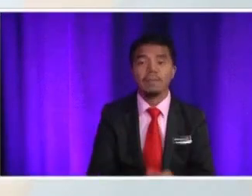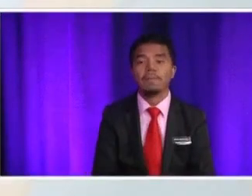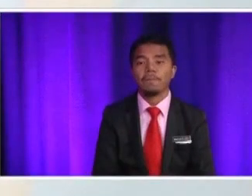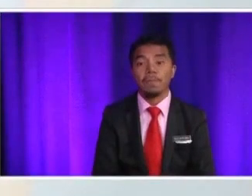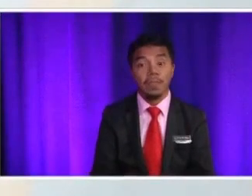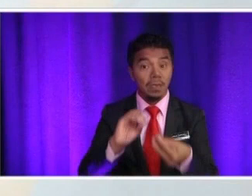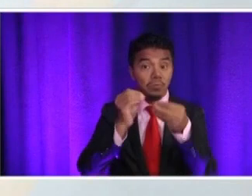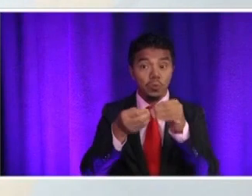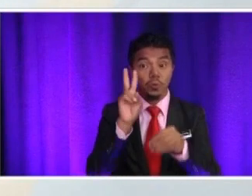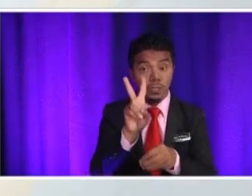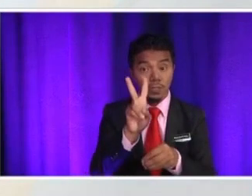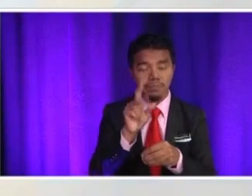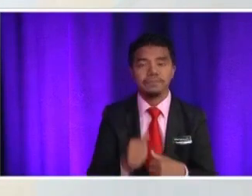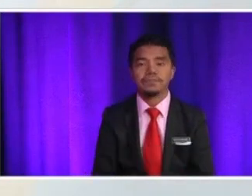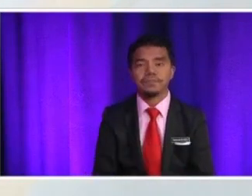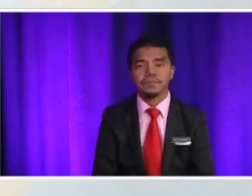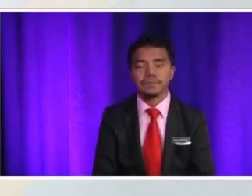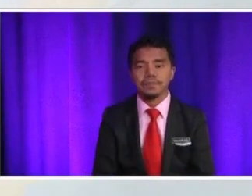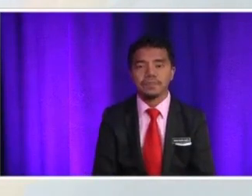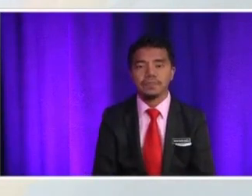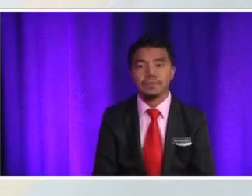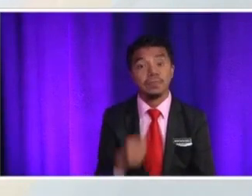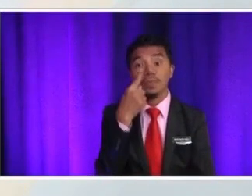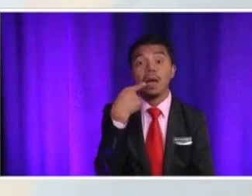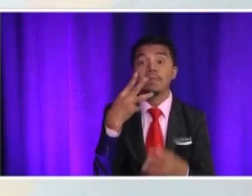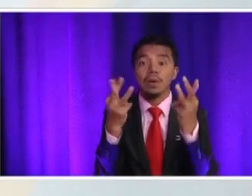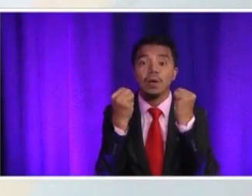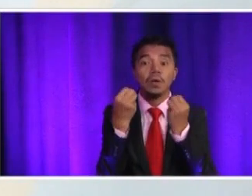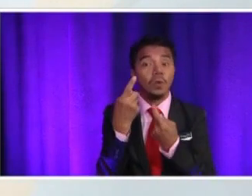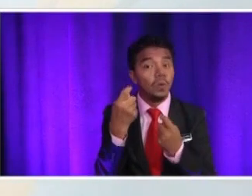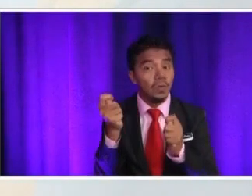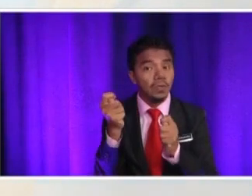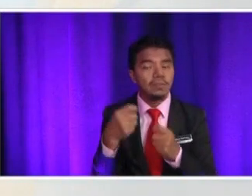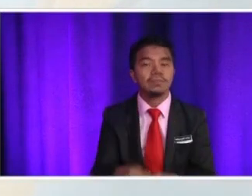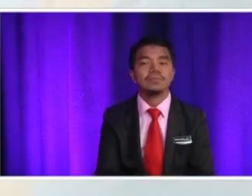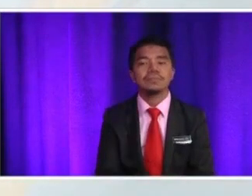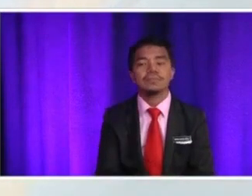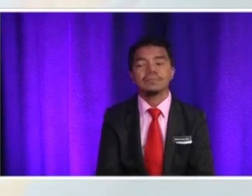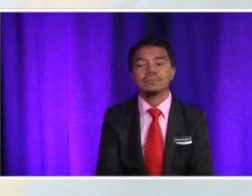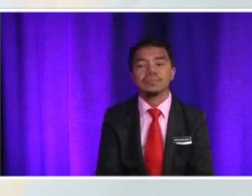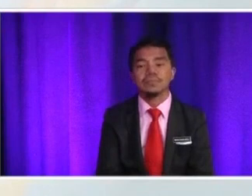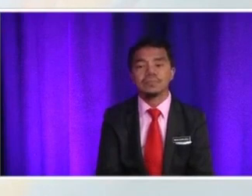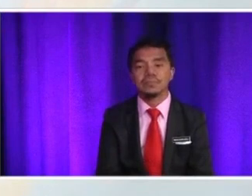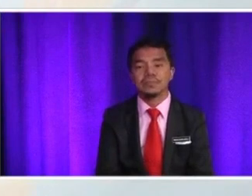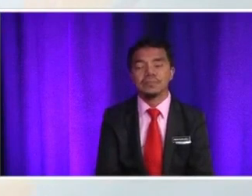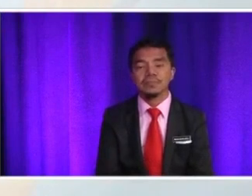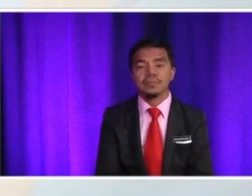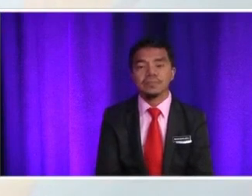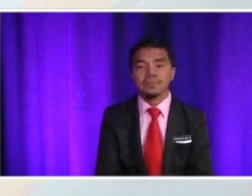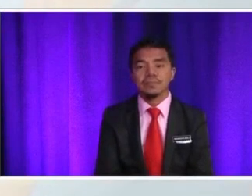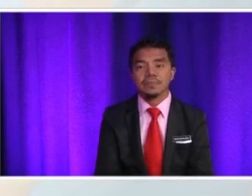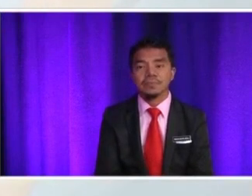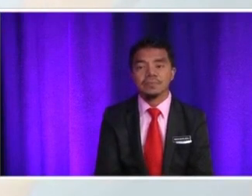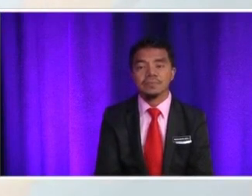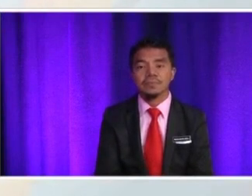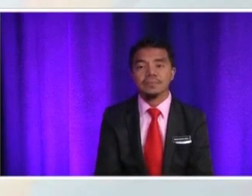Seterusnya yang kedua. Yang kedua. Siapa nak cuba? Harga. Okey, bagus. Okey, teruskan Sazana. Macam mana?